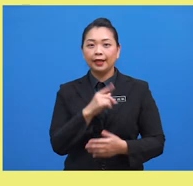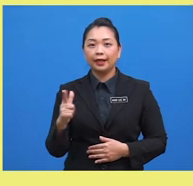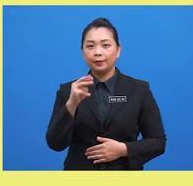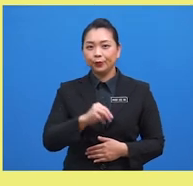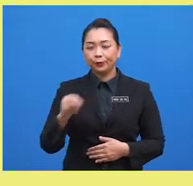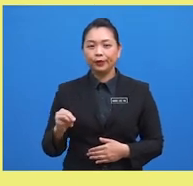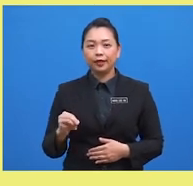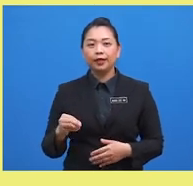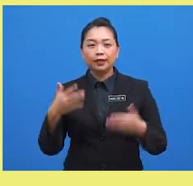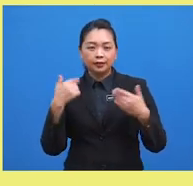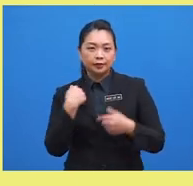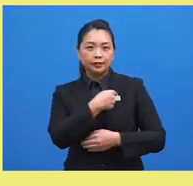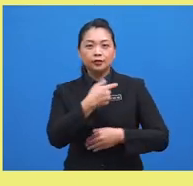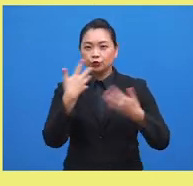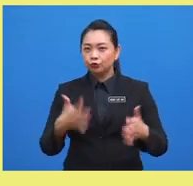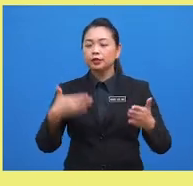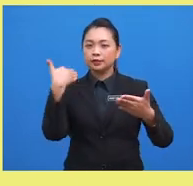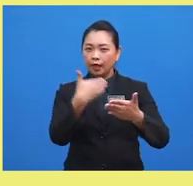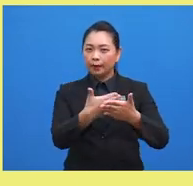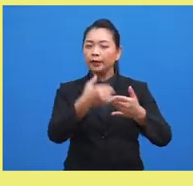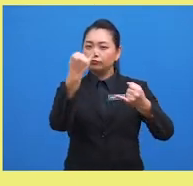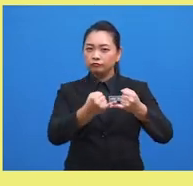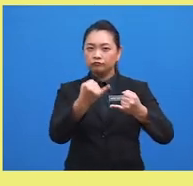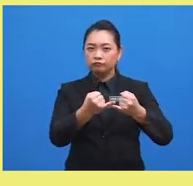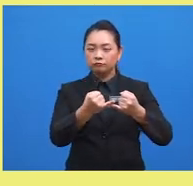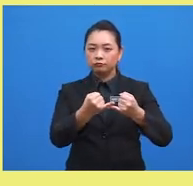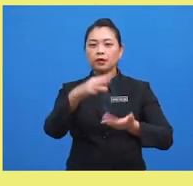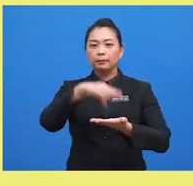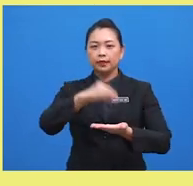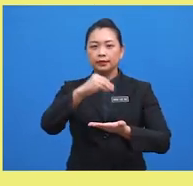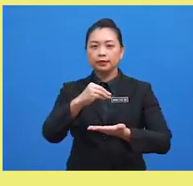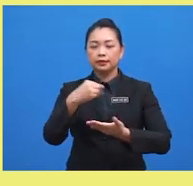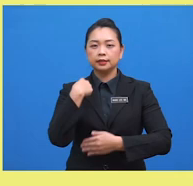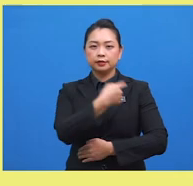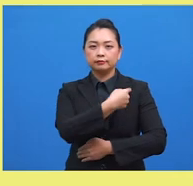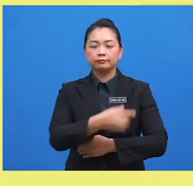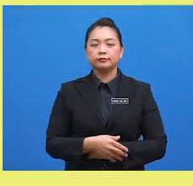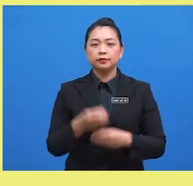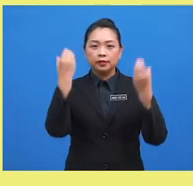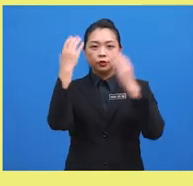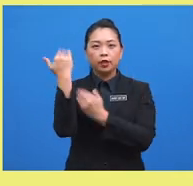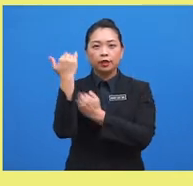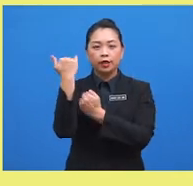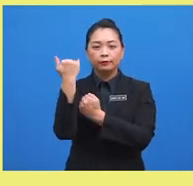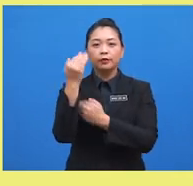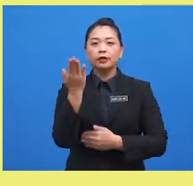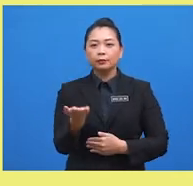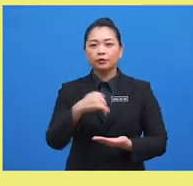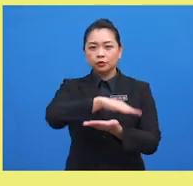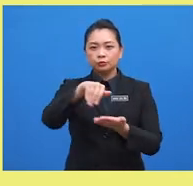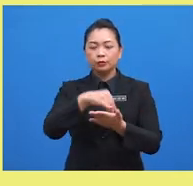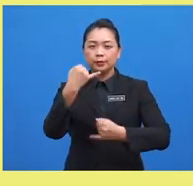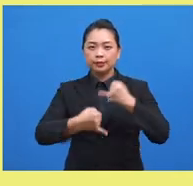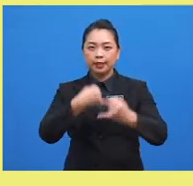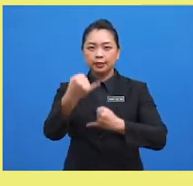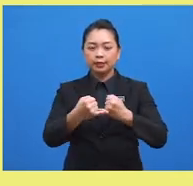Baiklah murid-murid, kita telah sampai di penghujung pembelajaran kita. Cikgu harap kamu